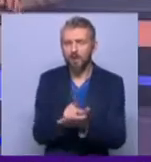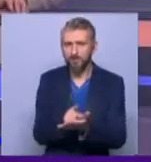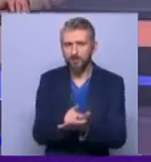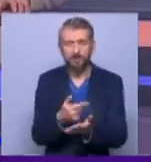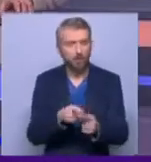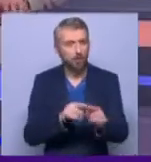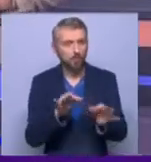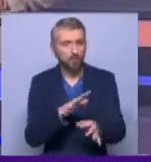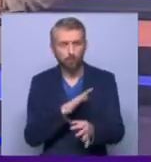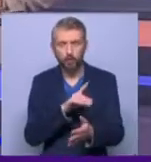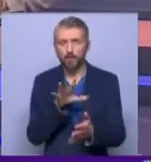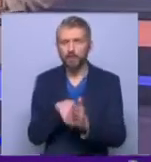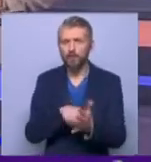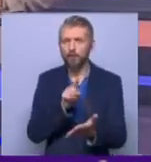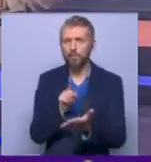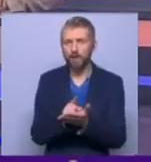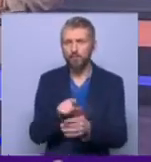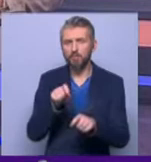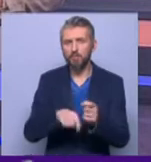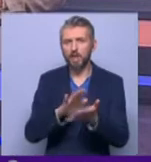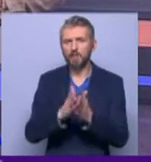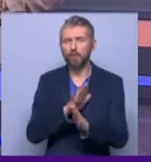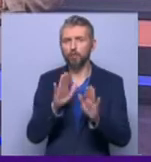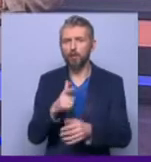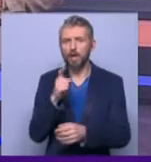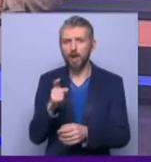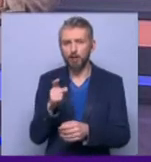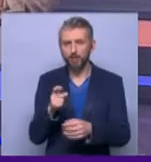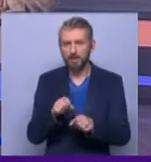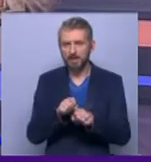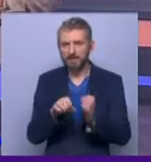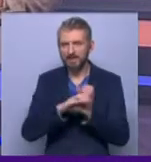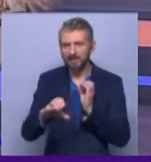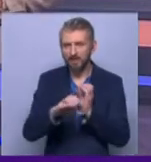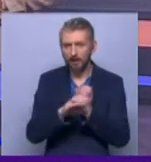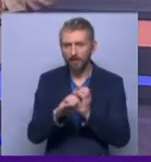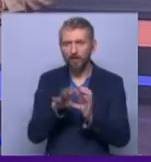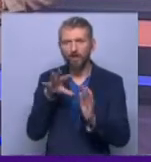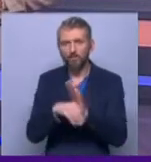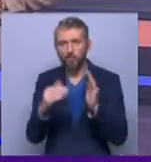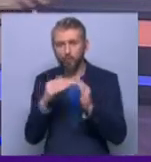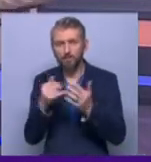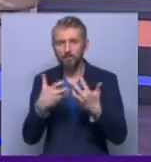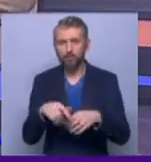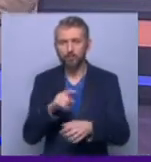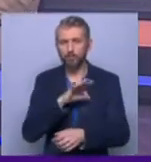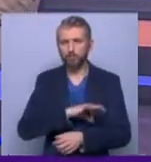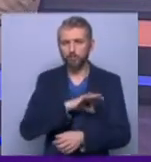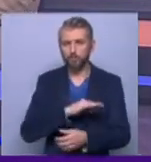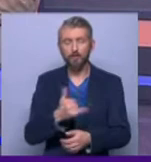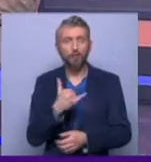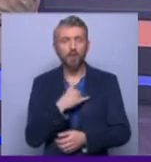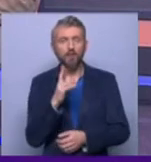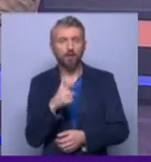да, проверять состояние не только газовых сетей, которые подходят к дому, газовых сетей в доме и приборов, которые используют. У нас же як?